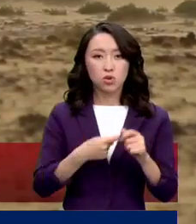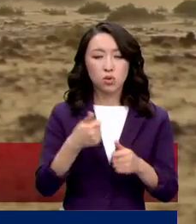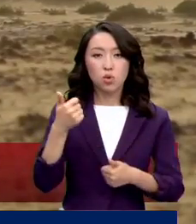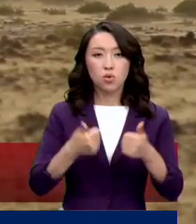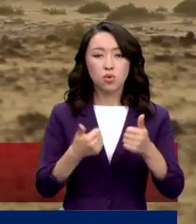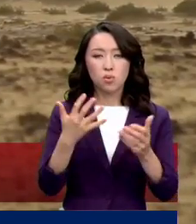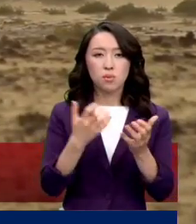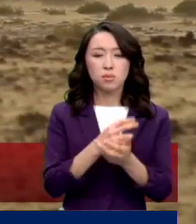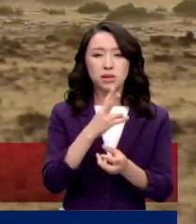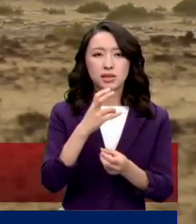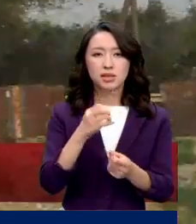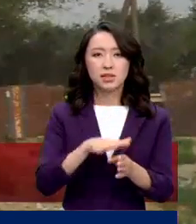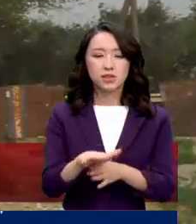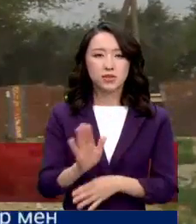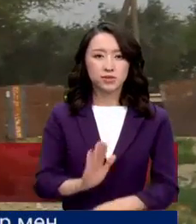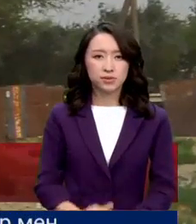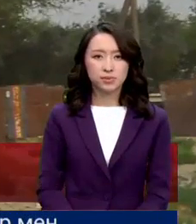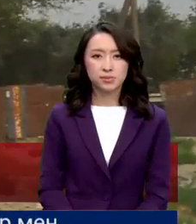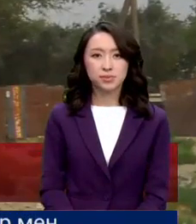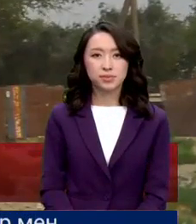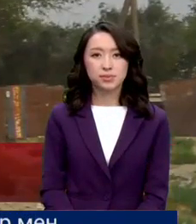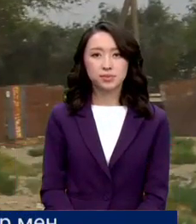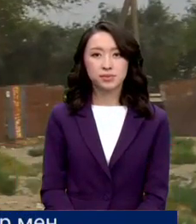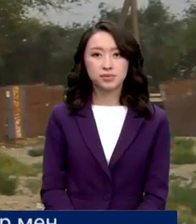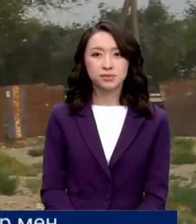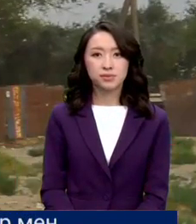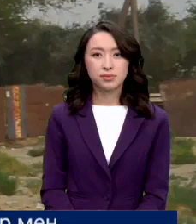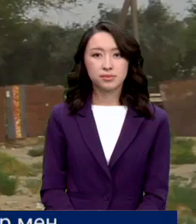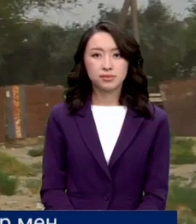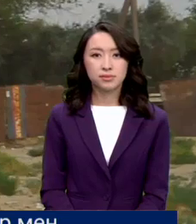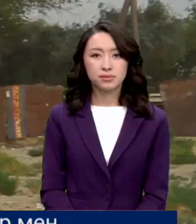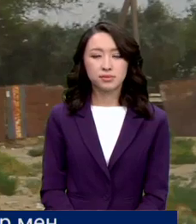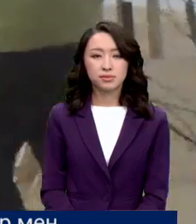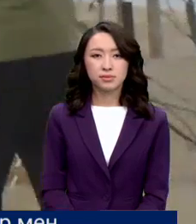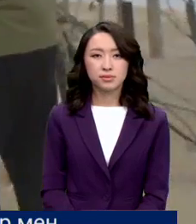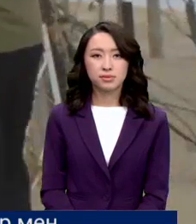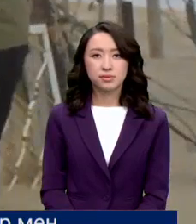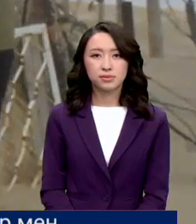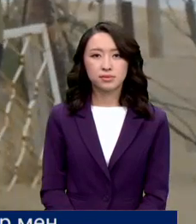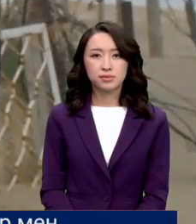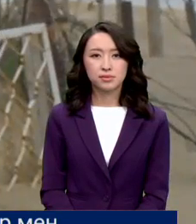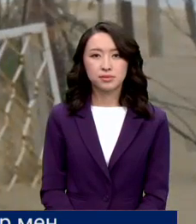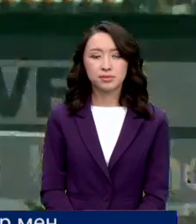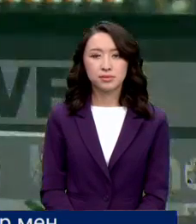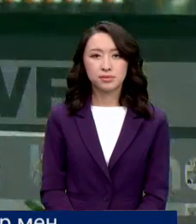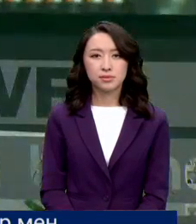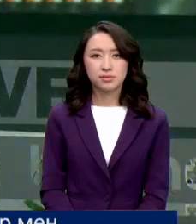признали несостоявшимся. Жанар Масугутова, Мухаммед Шаткам, Атамикен Бизнес, Мангистауская область.